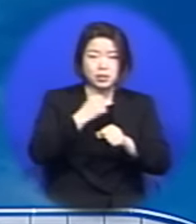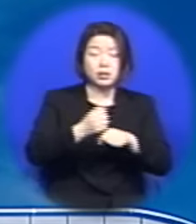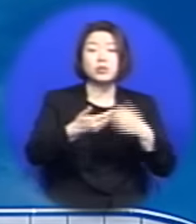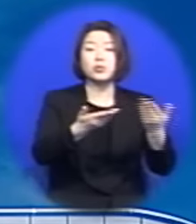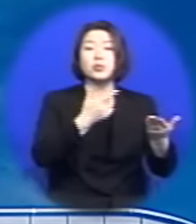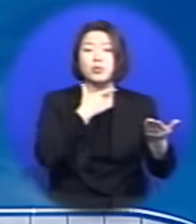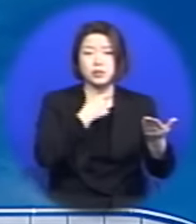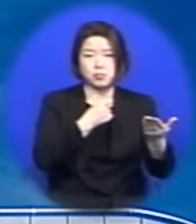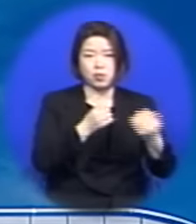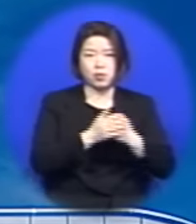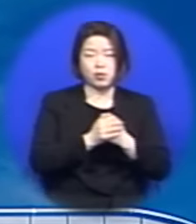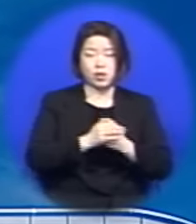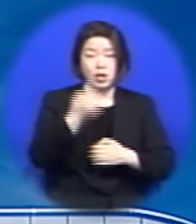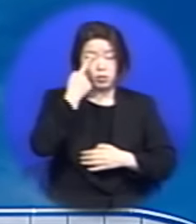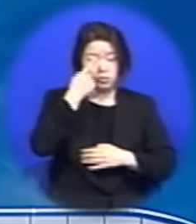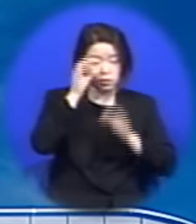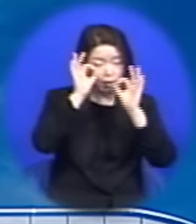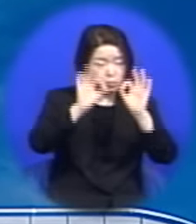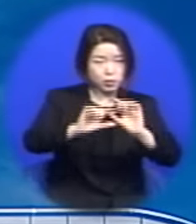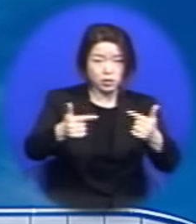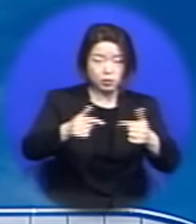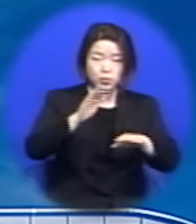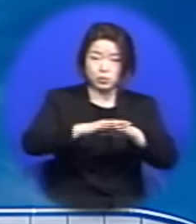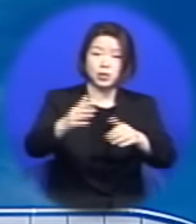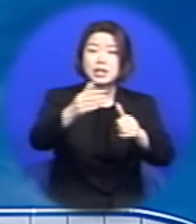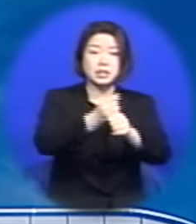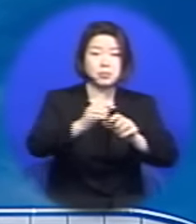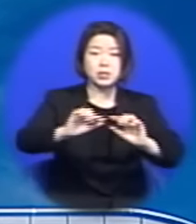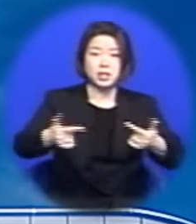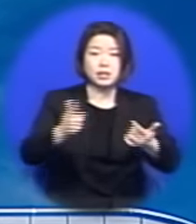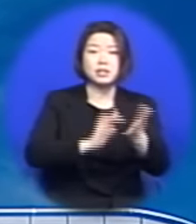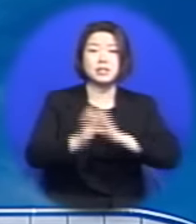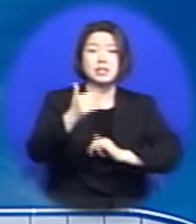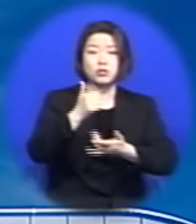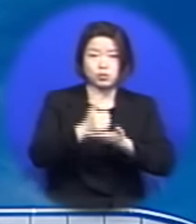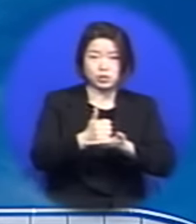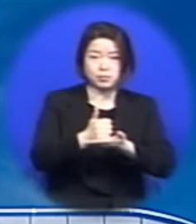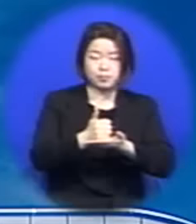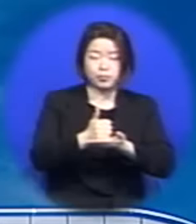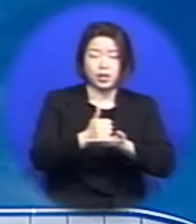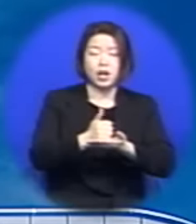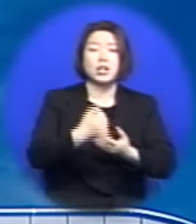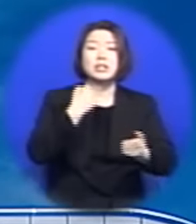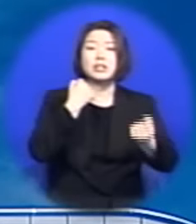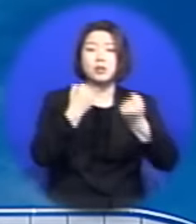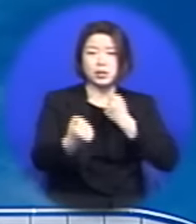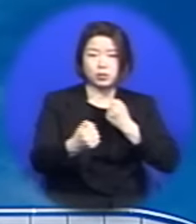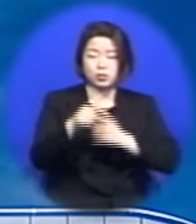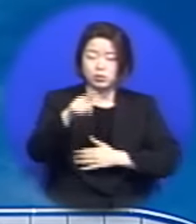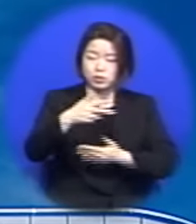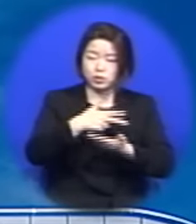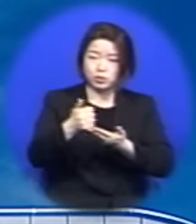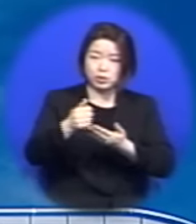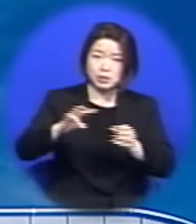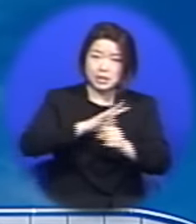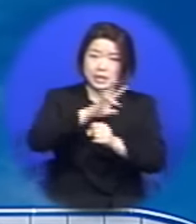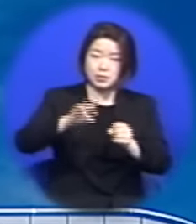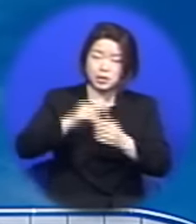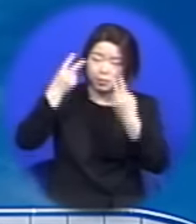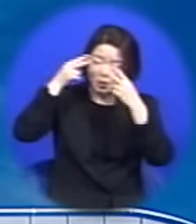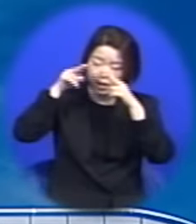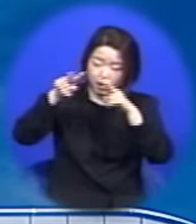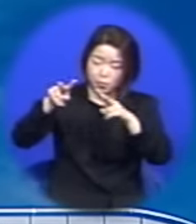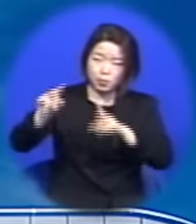싶어서 눈에 보이지도 않고 손에 잡히지도 않는 예수님 그런데도 그 주님을 24시간 바라보고 사는